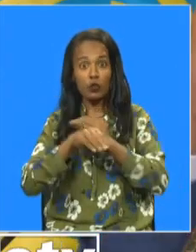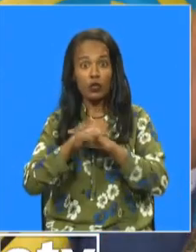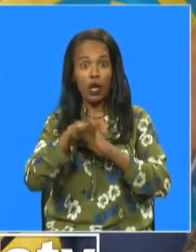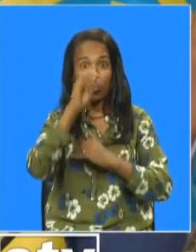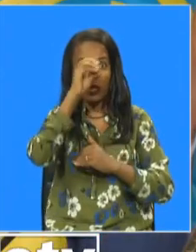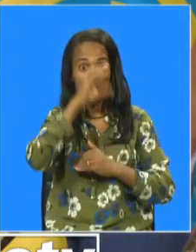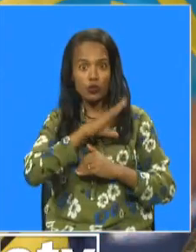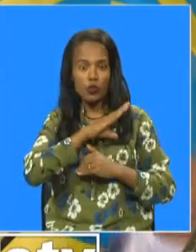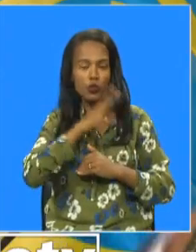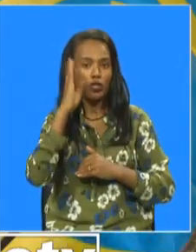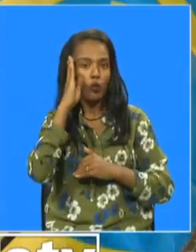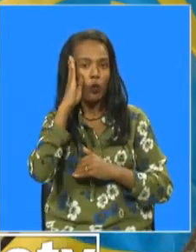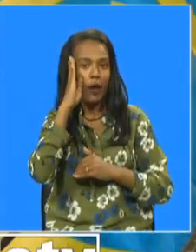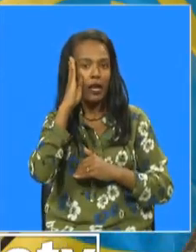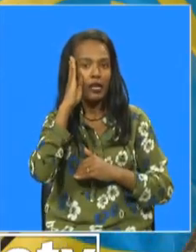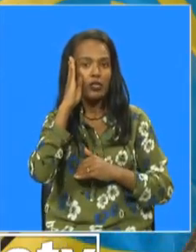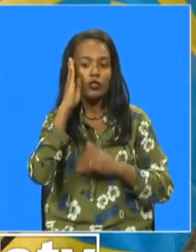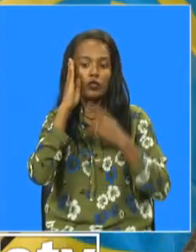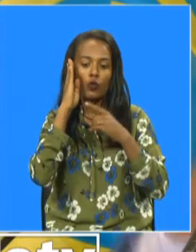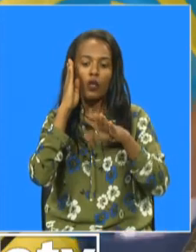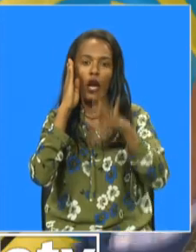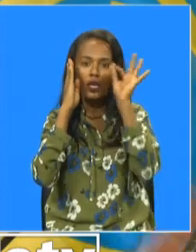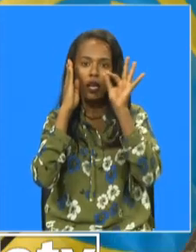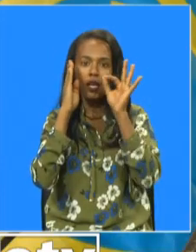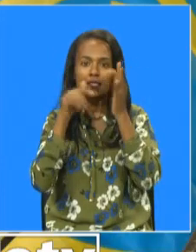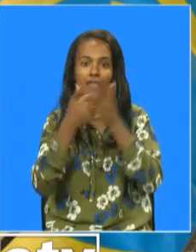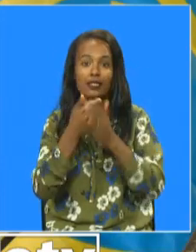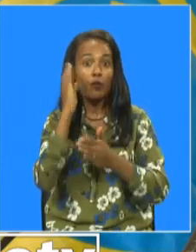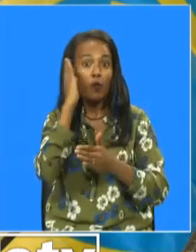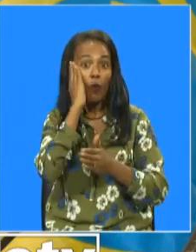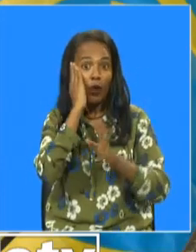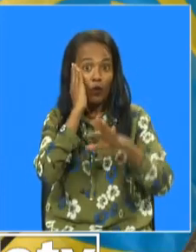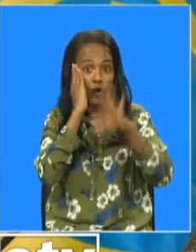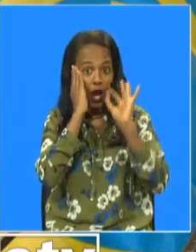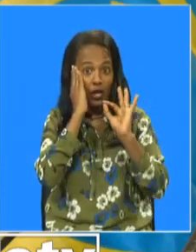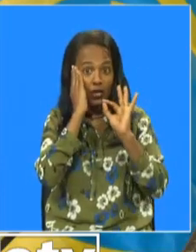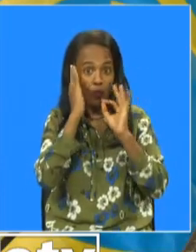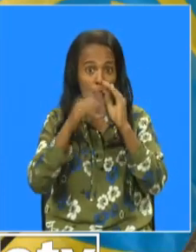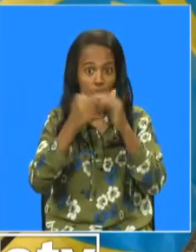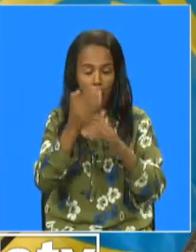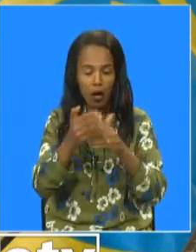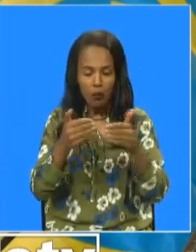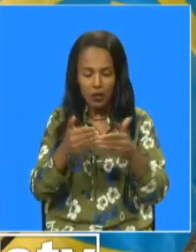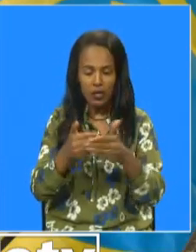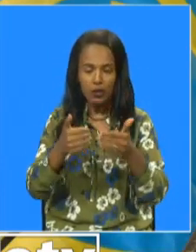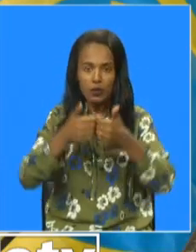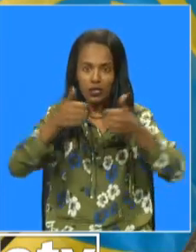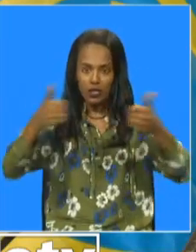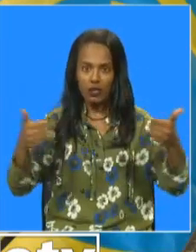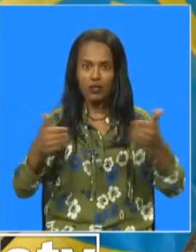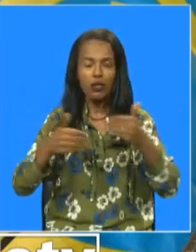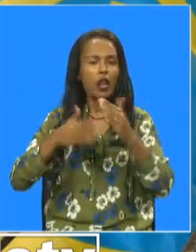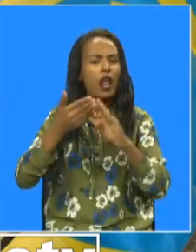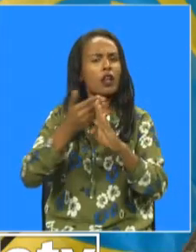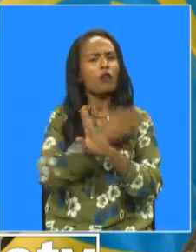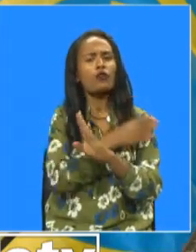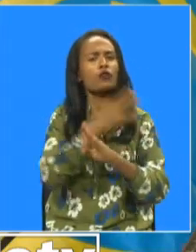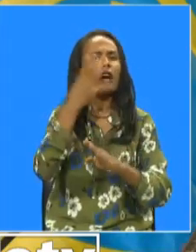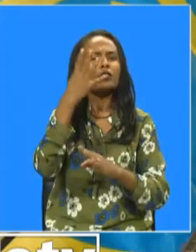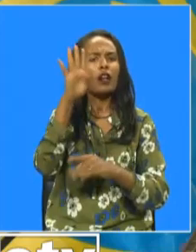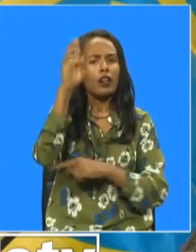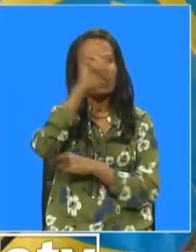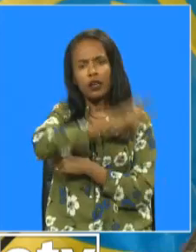ሰዎች የሞባይል ስልካቸውን ነው የሚያገኘው። ስለዚህ የሞባይል ስልካቸውን ካገኘ በኋላ በቅርብ ርቀት ላለፉት 14